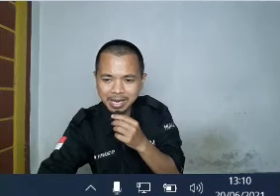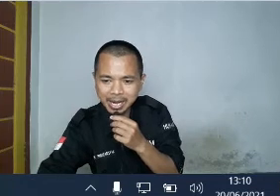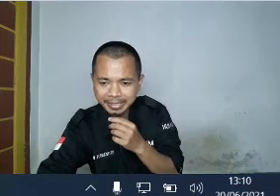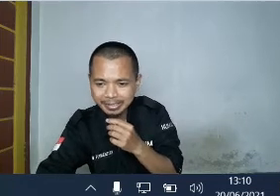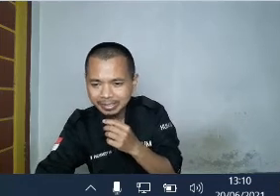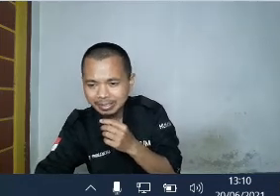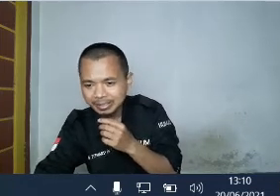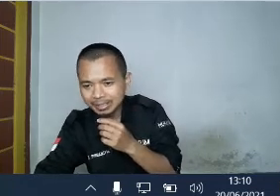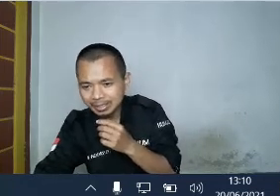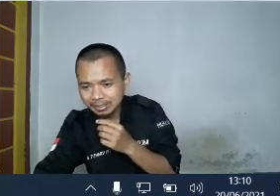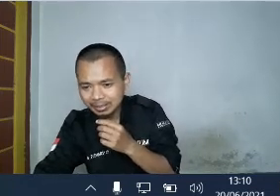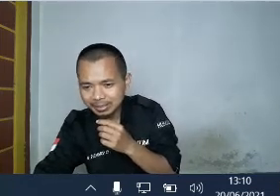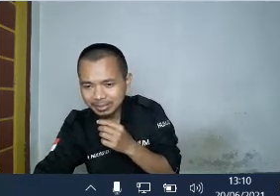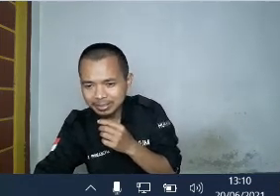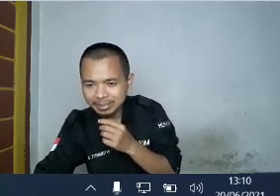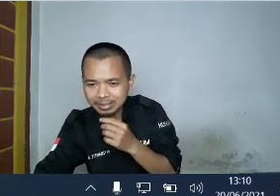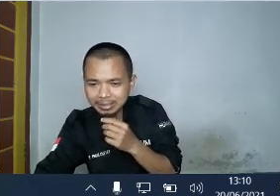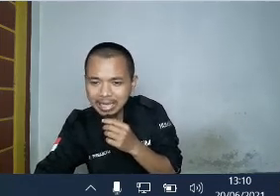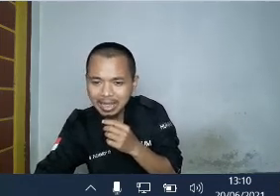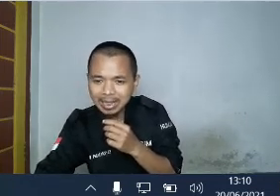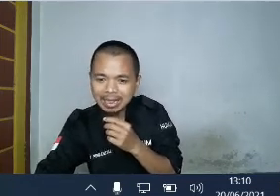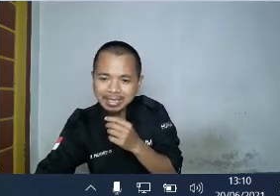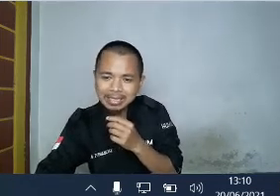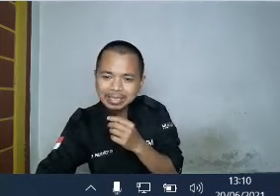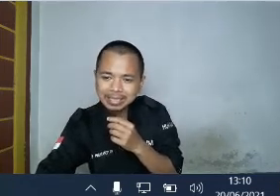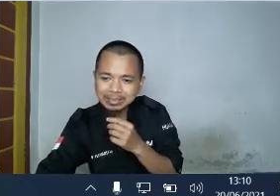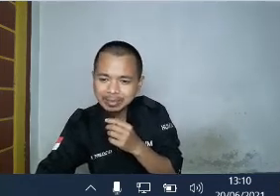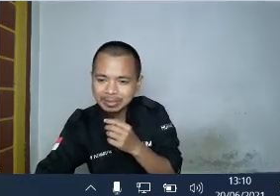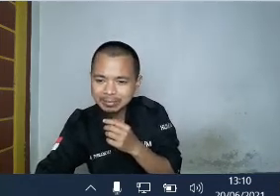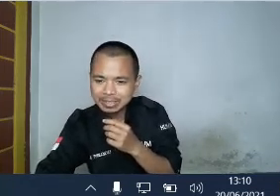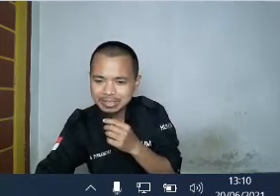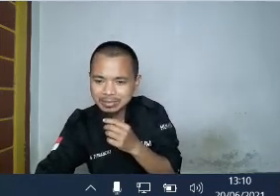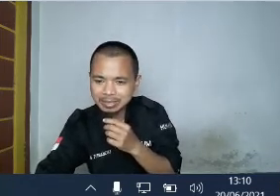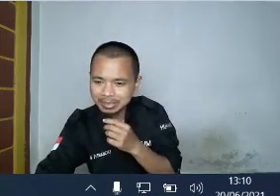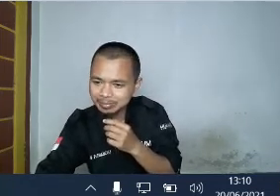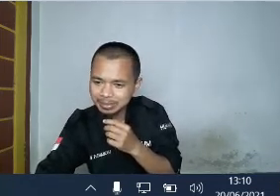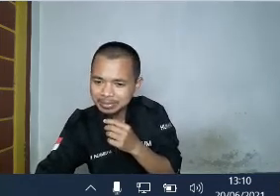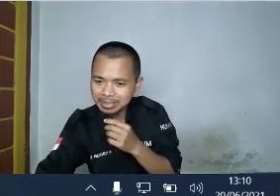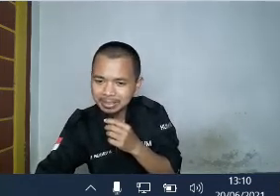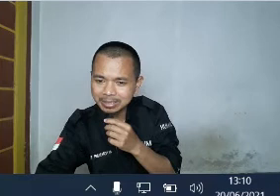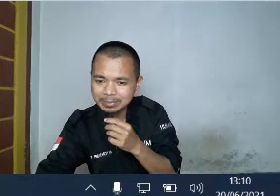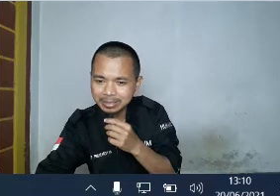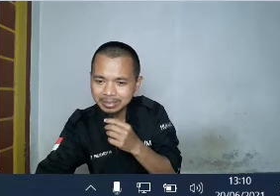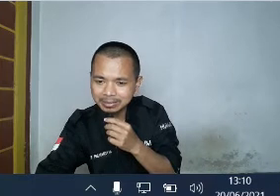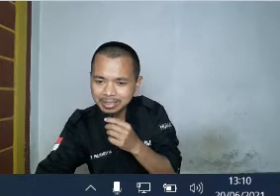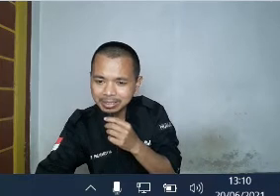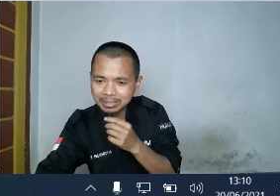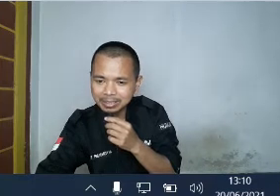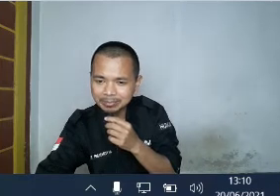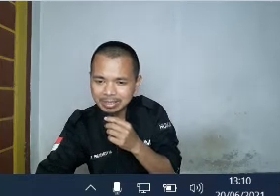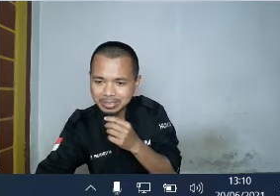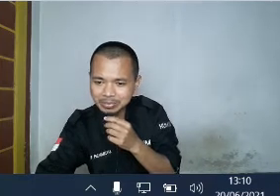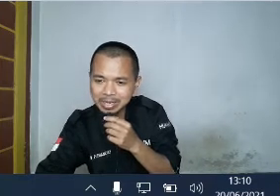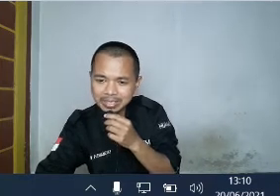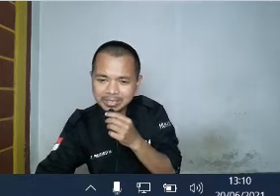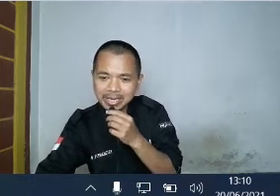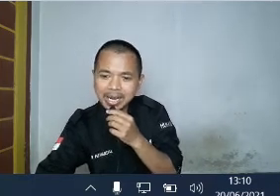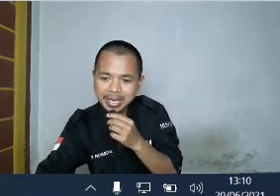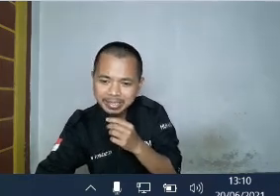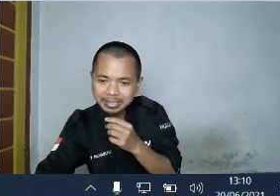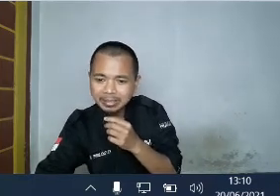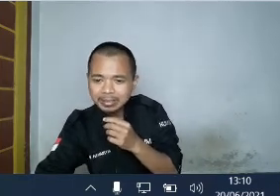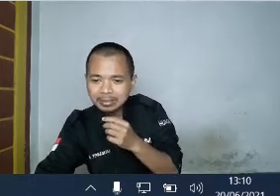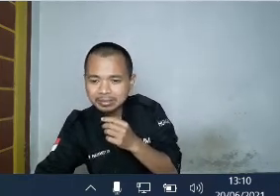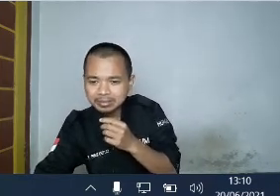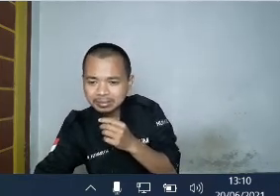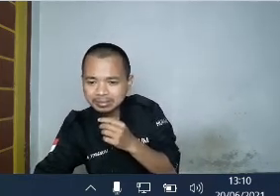akan saya aid eh detail data pribadi mahasiswa NIM saya kemudian tanggal lahir mahasiswa akan